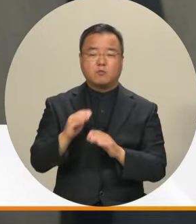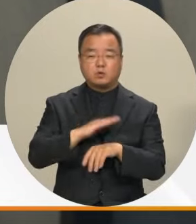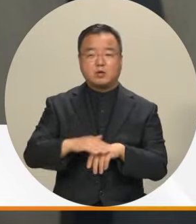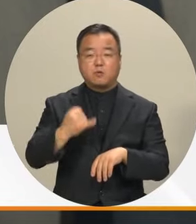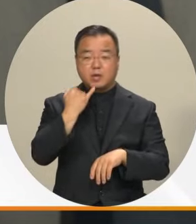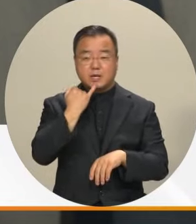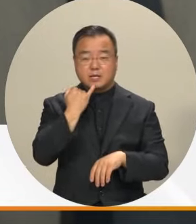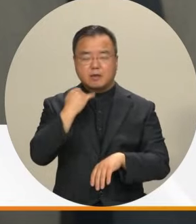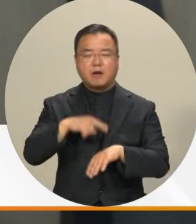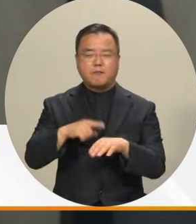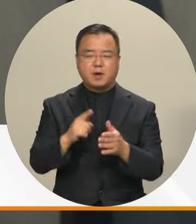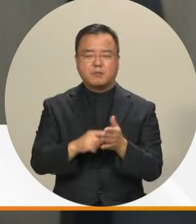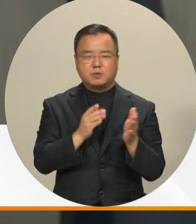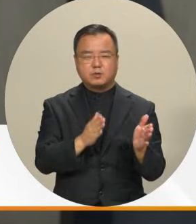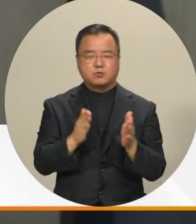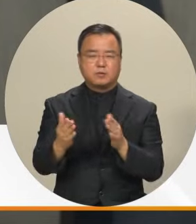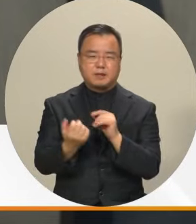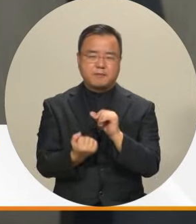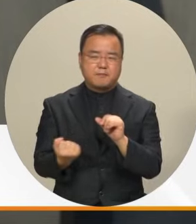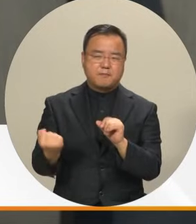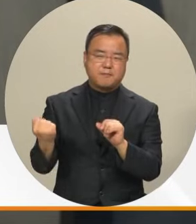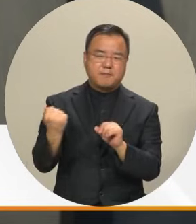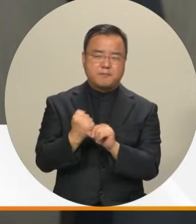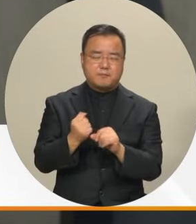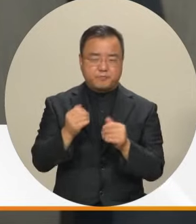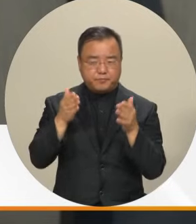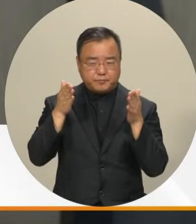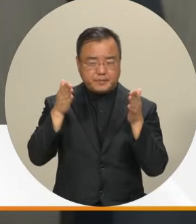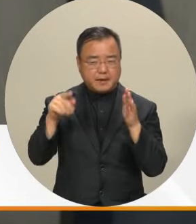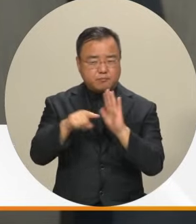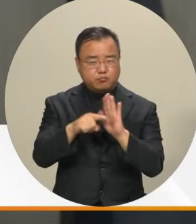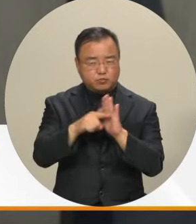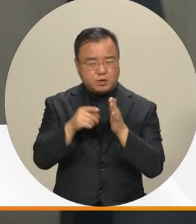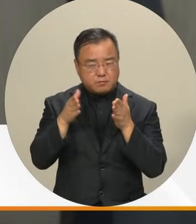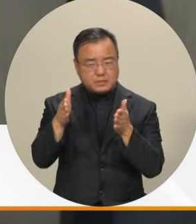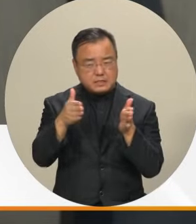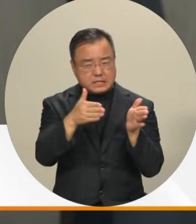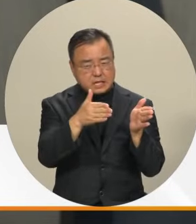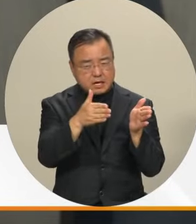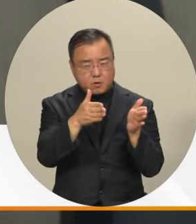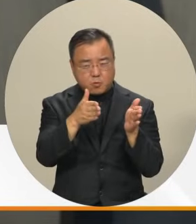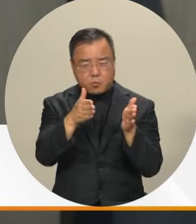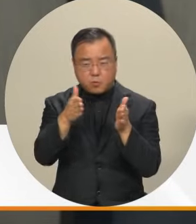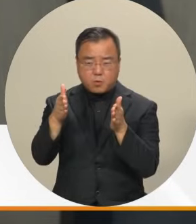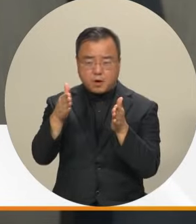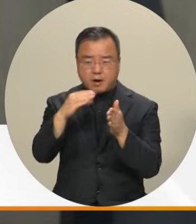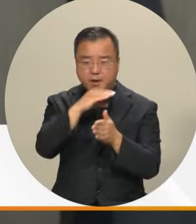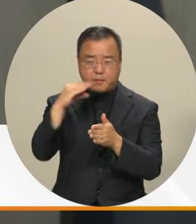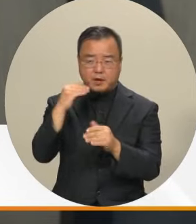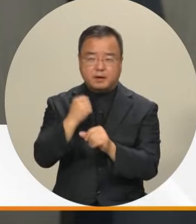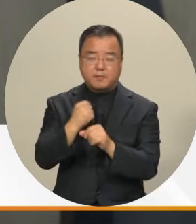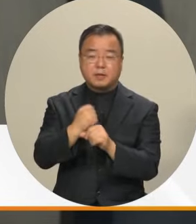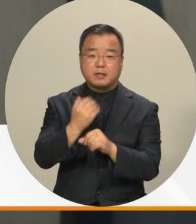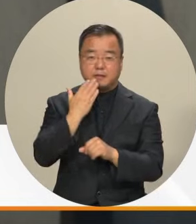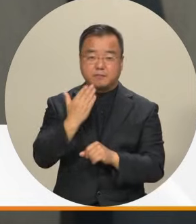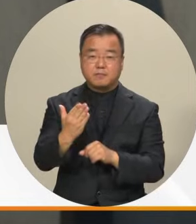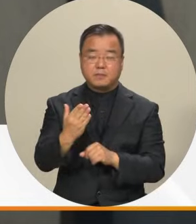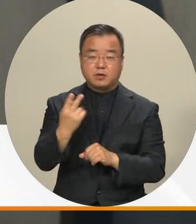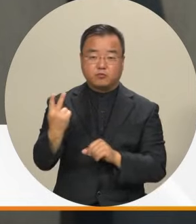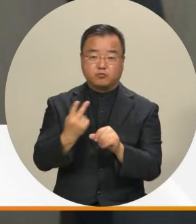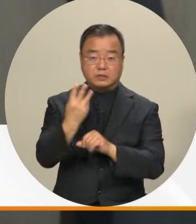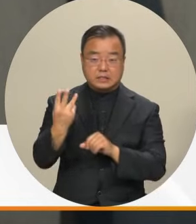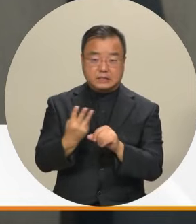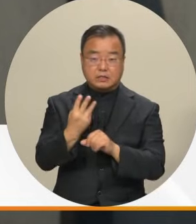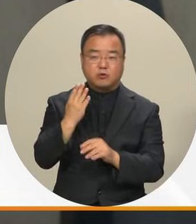틀어진 마인드셋을 조금 1도 긍정적으로 어 움직여 주는 걸로 되어 있습니다 두세 시간에